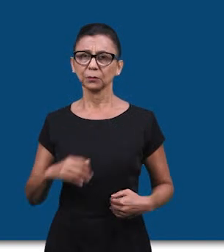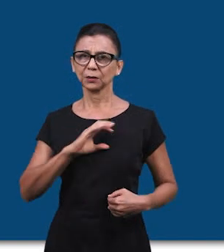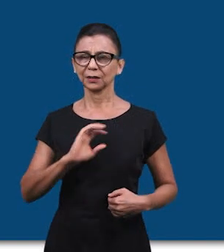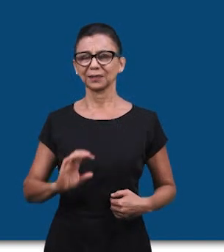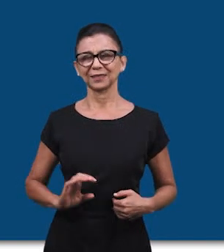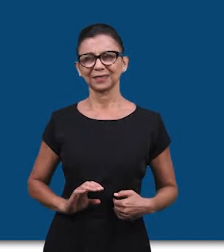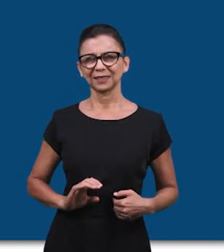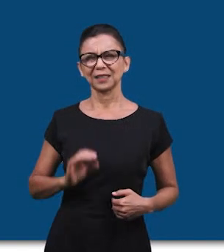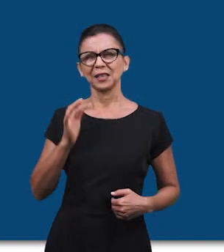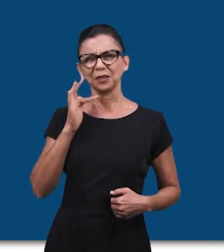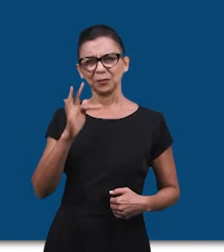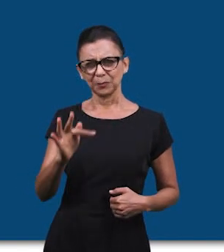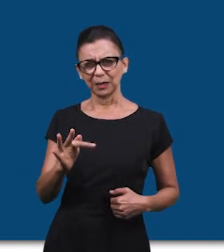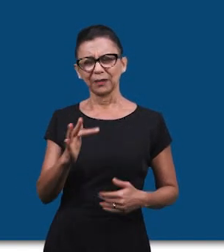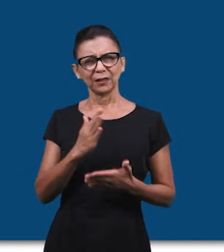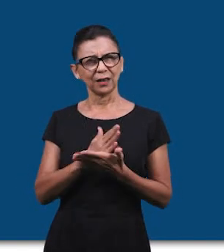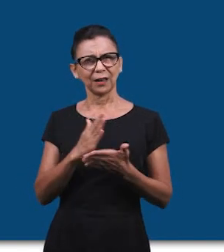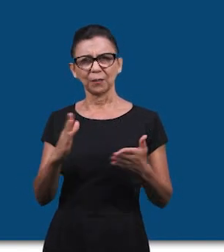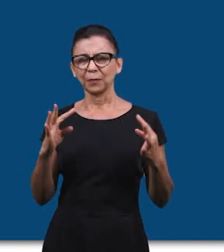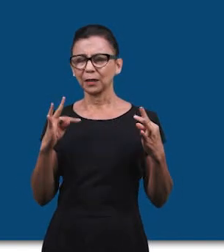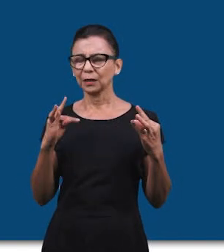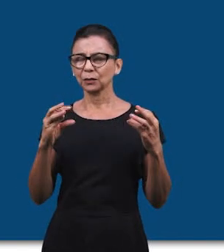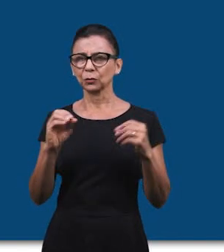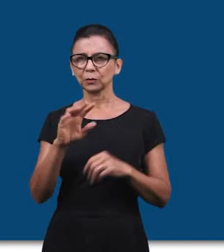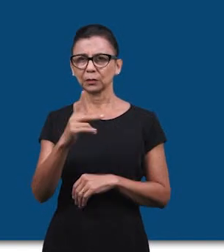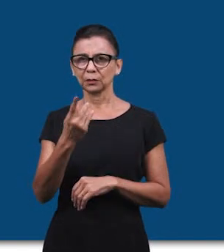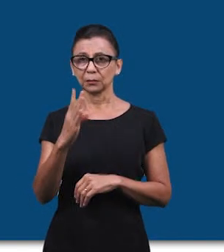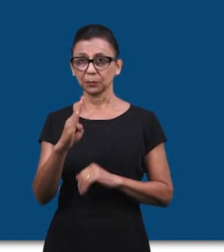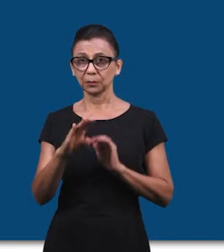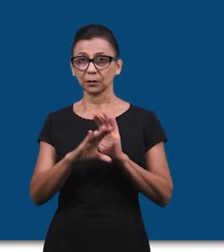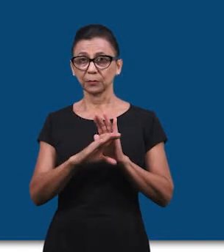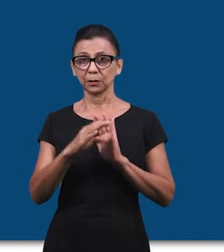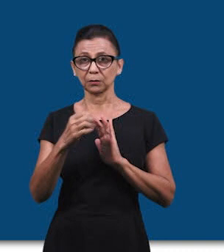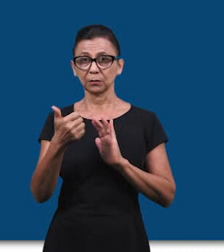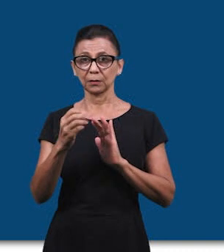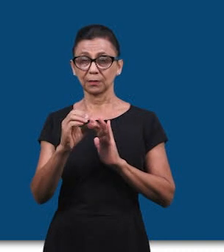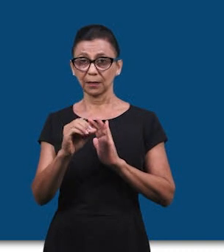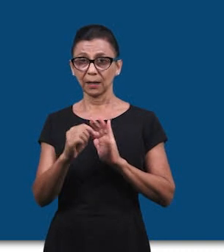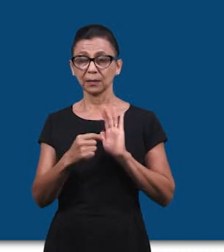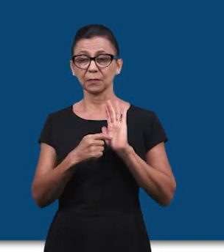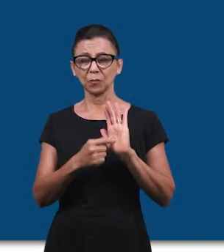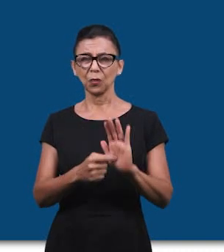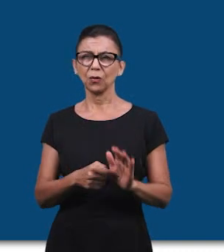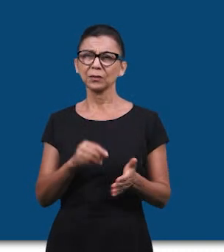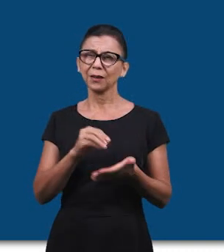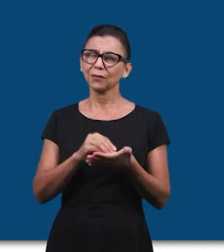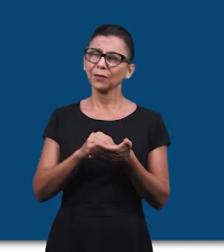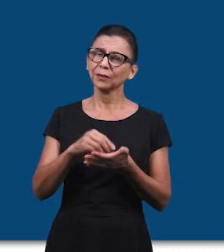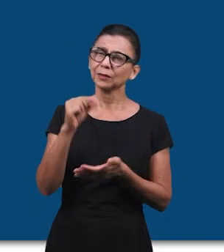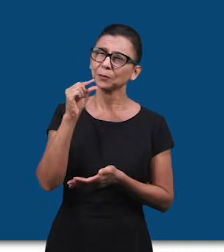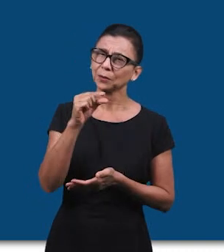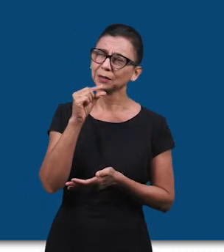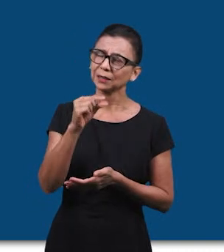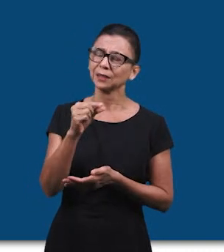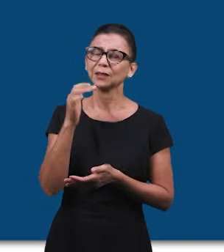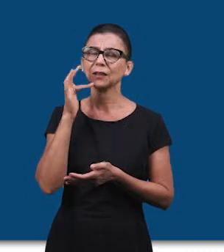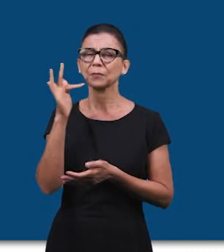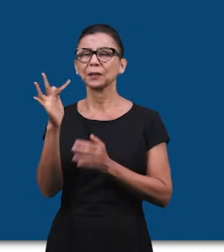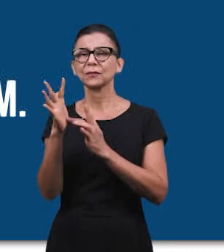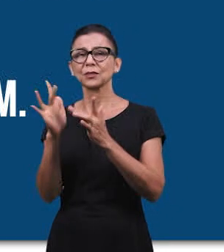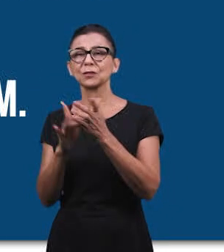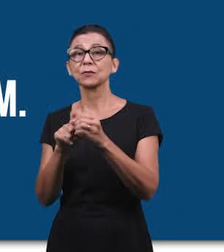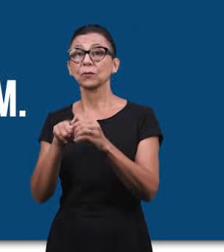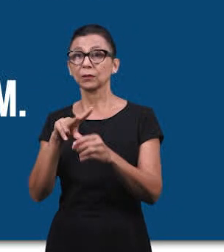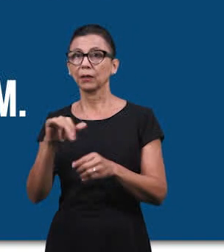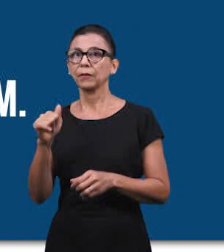что вскоре все это пройдет. В послании к евреям 10:37 мы читаем, ибо еще немного, очень немного, и грядущий придет